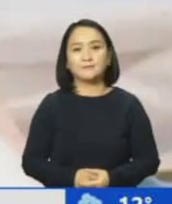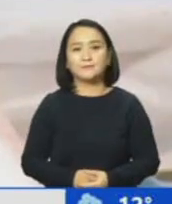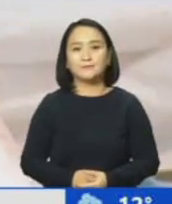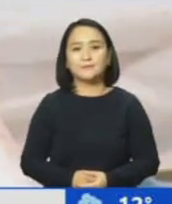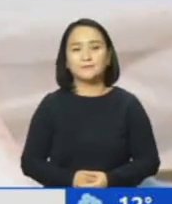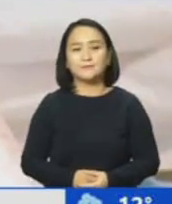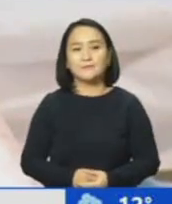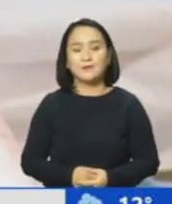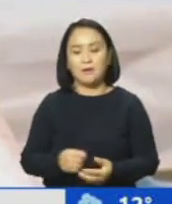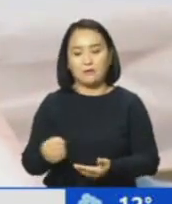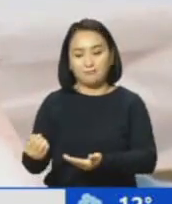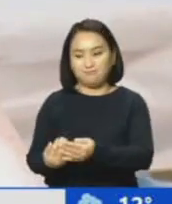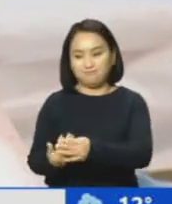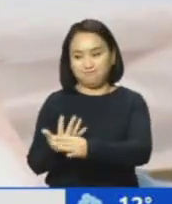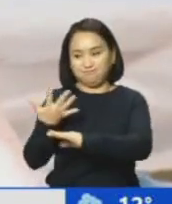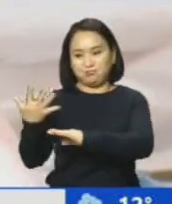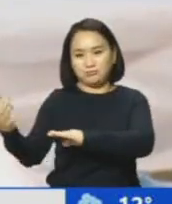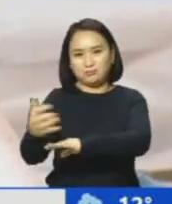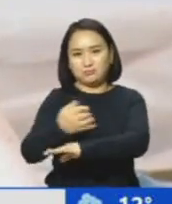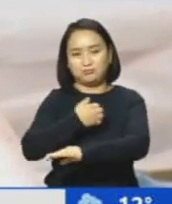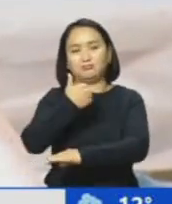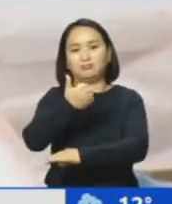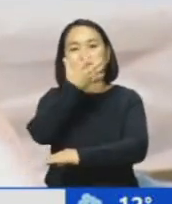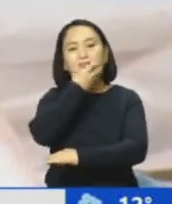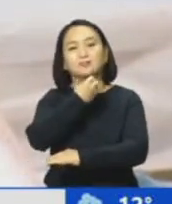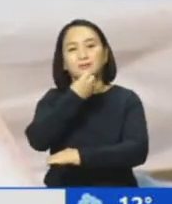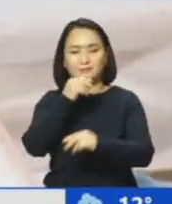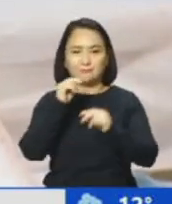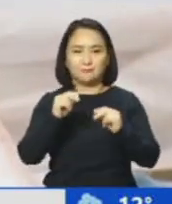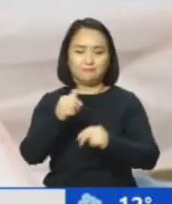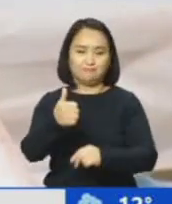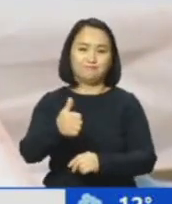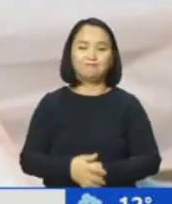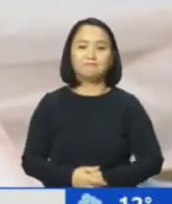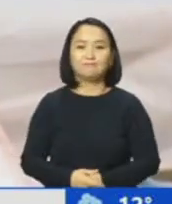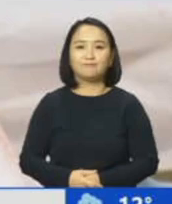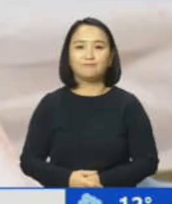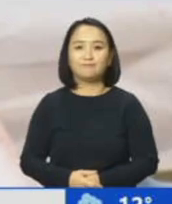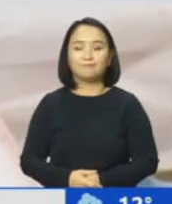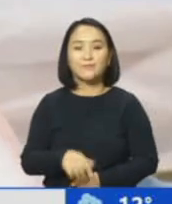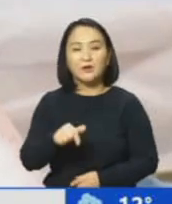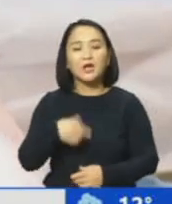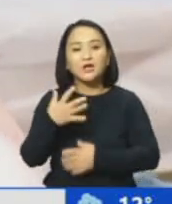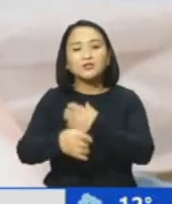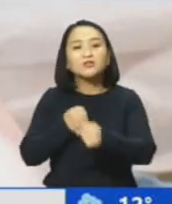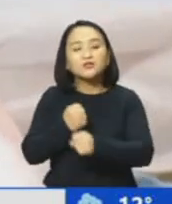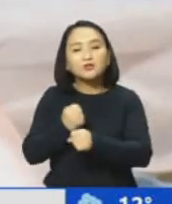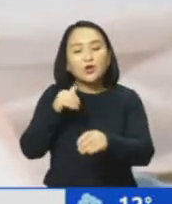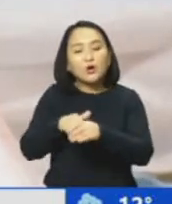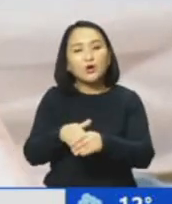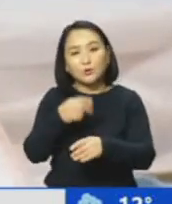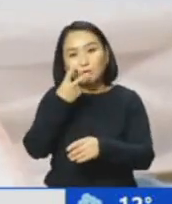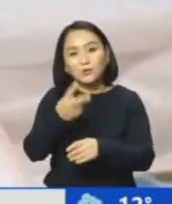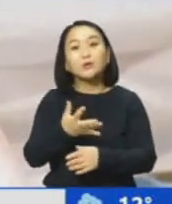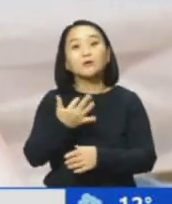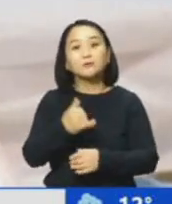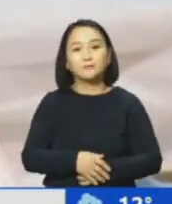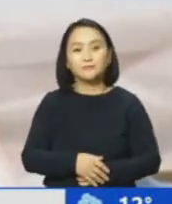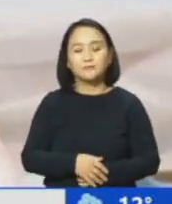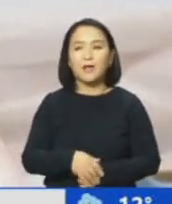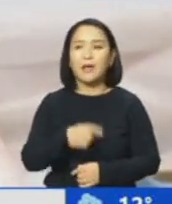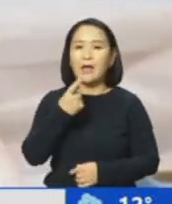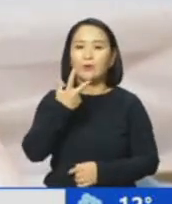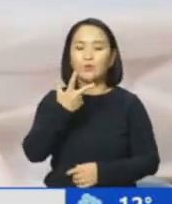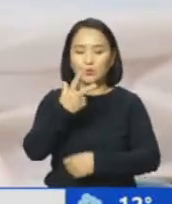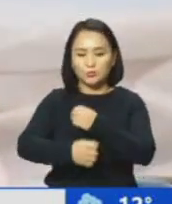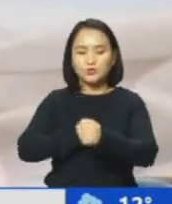ариу ариу. Сайн авч чадсан уруу сайн. Үзэсгэлэн хэд хичээлдээ оролцож байна? Үзэсгэлэн би 13 жил